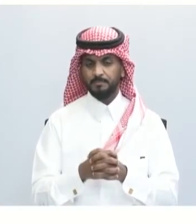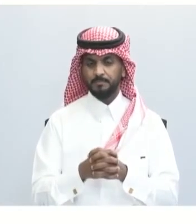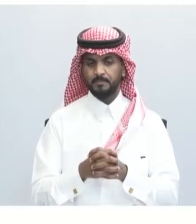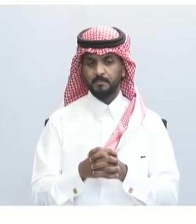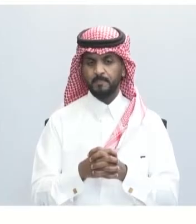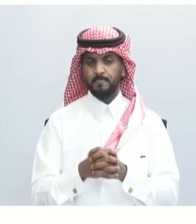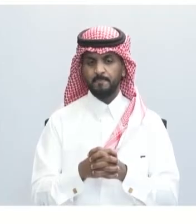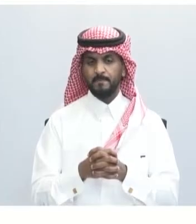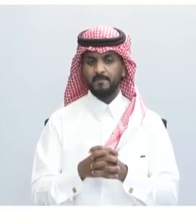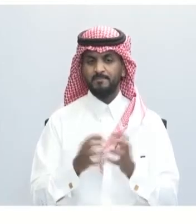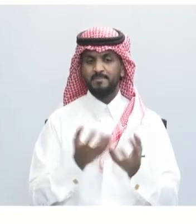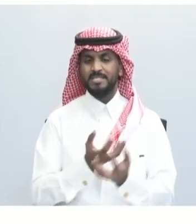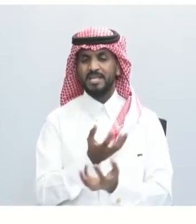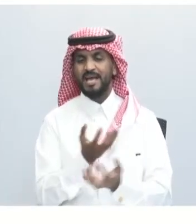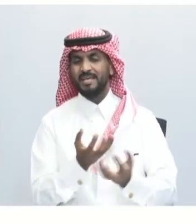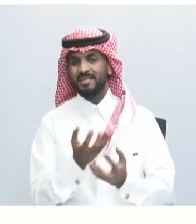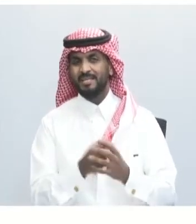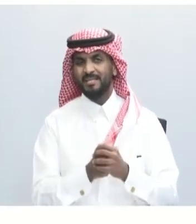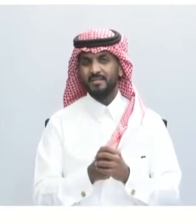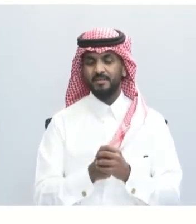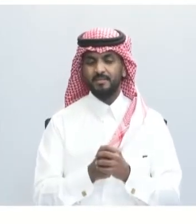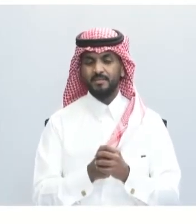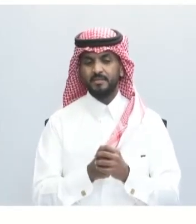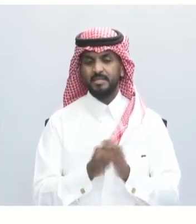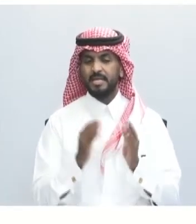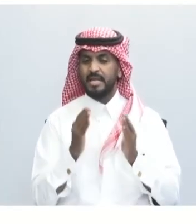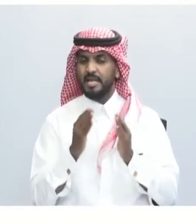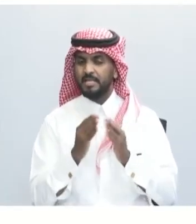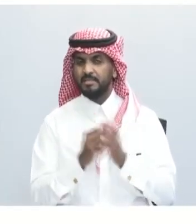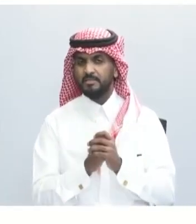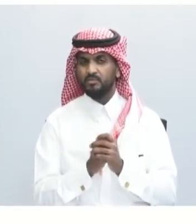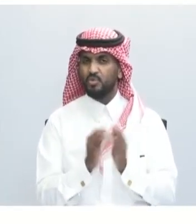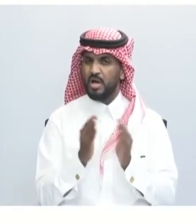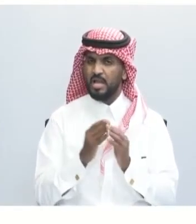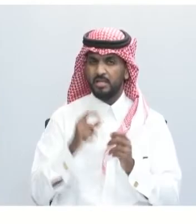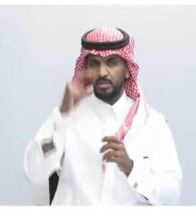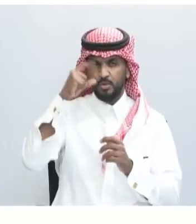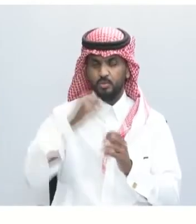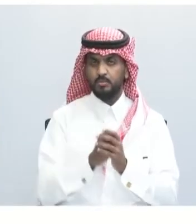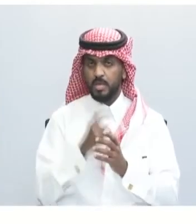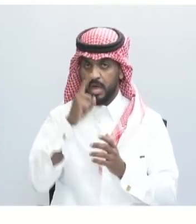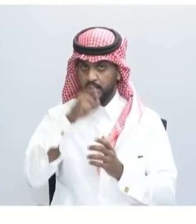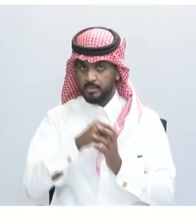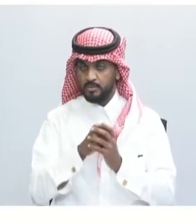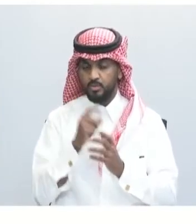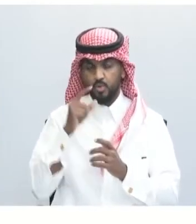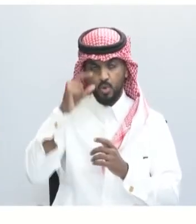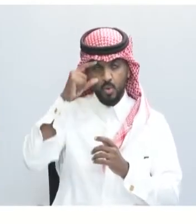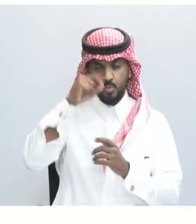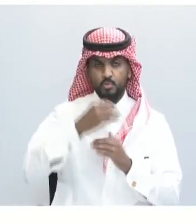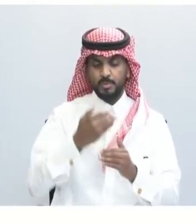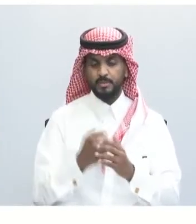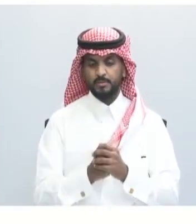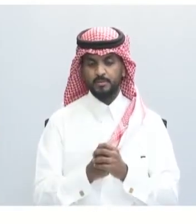ما هي المشاكل التي قد تصاحب قله النوم لذلك دائما نحرص على النوم المبكر